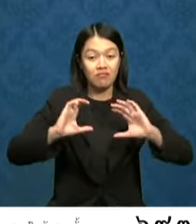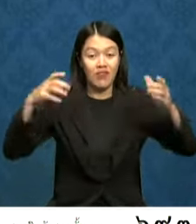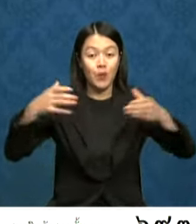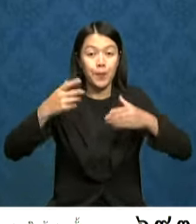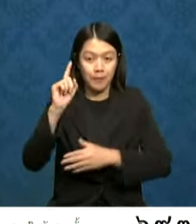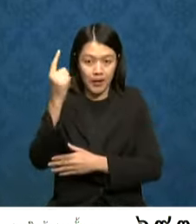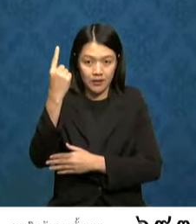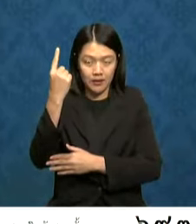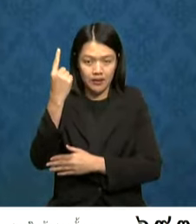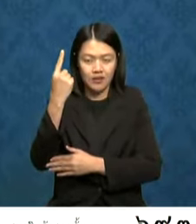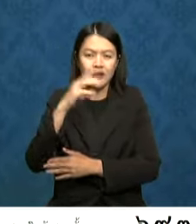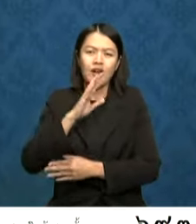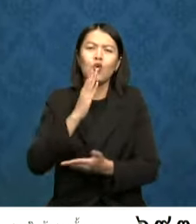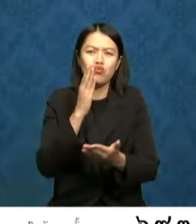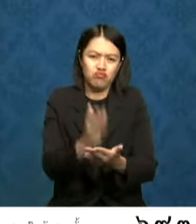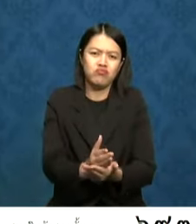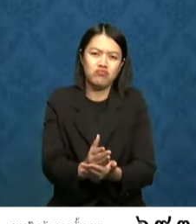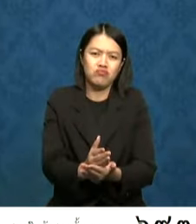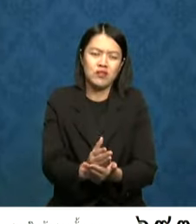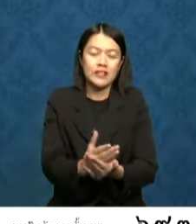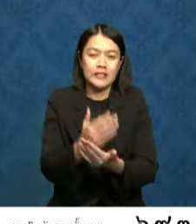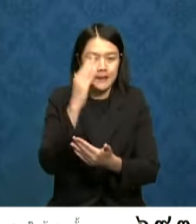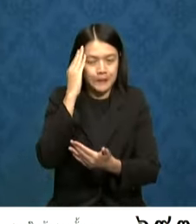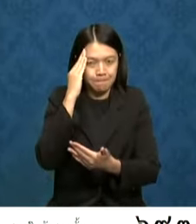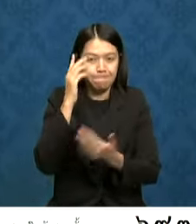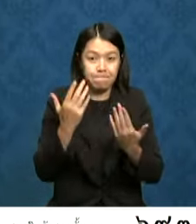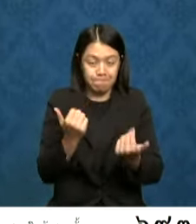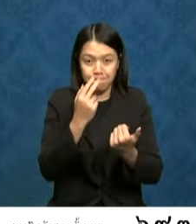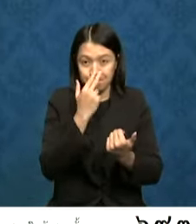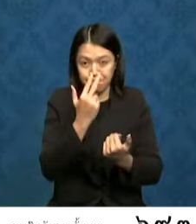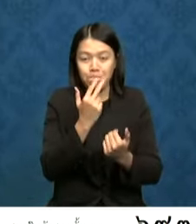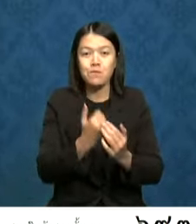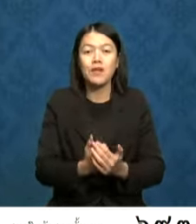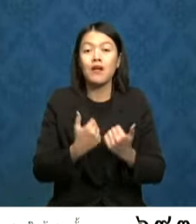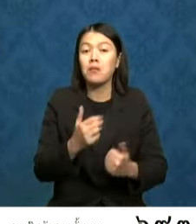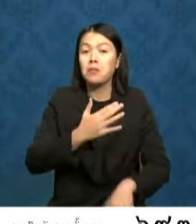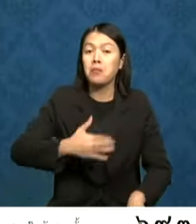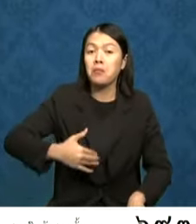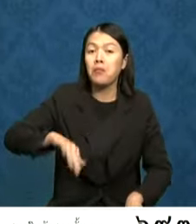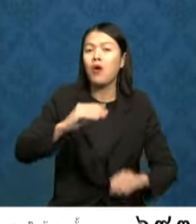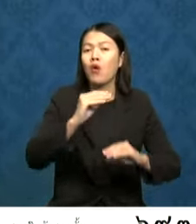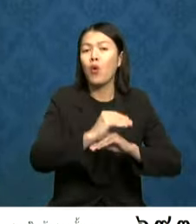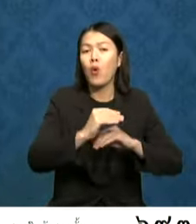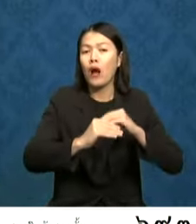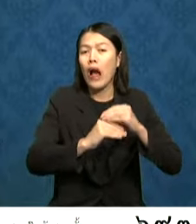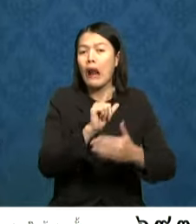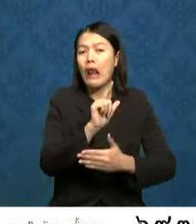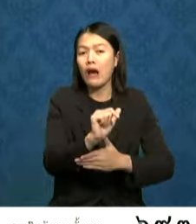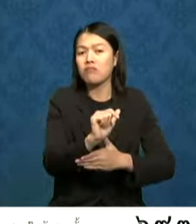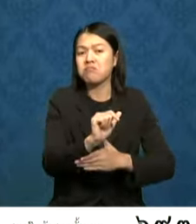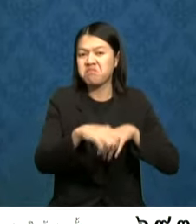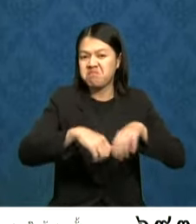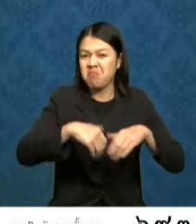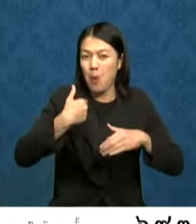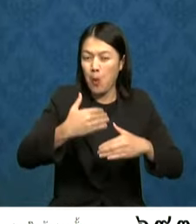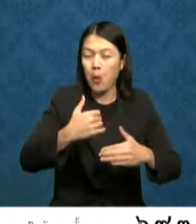นะคะคงต้องหยุดล่ะค่ะแล้วมาตั้งสติกันนิดนึงว่าพวกท่านพาครงการเรือธงใหญ่ขนานี้มาถึงจุด